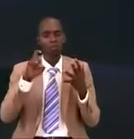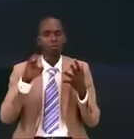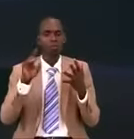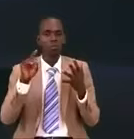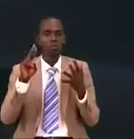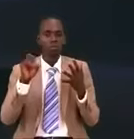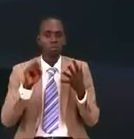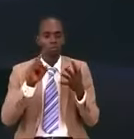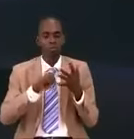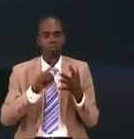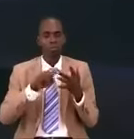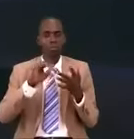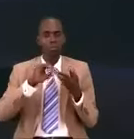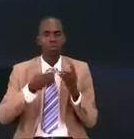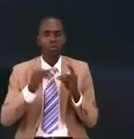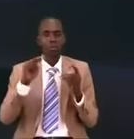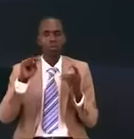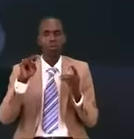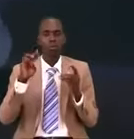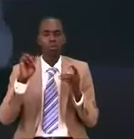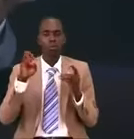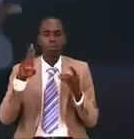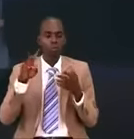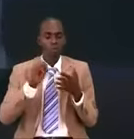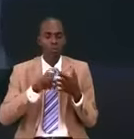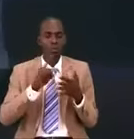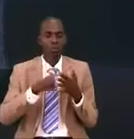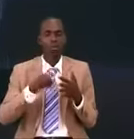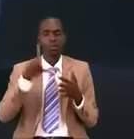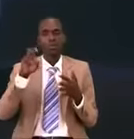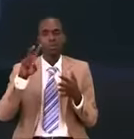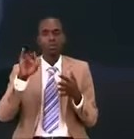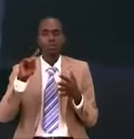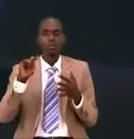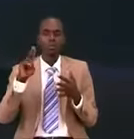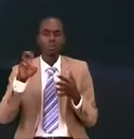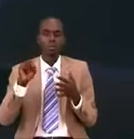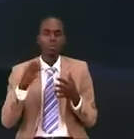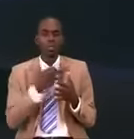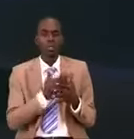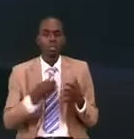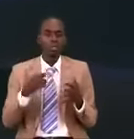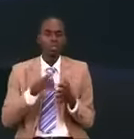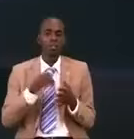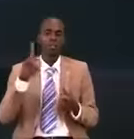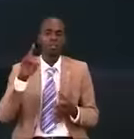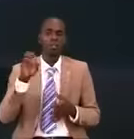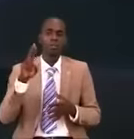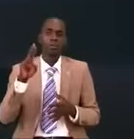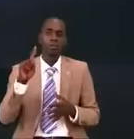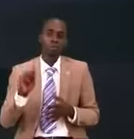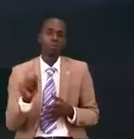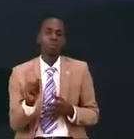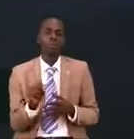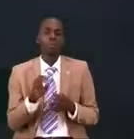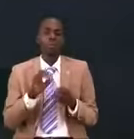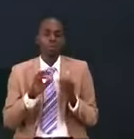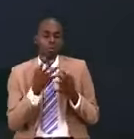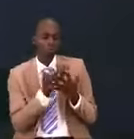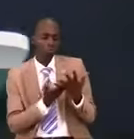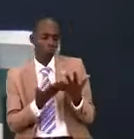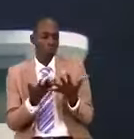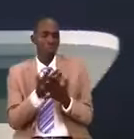de le Seigneur après ces cinq nous avons joué nous avons juge nous avons